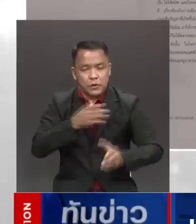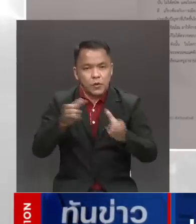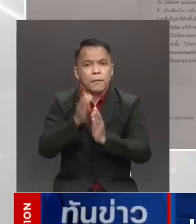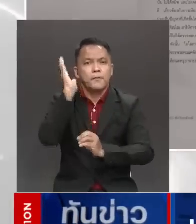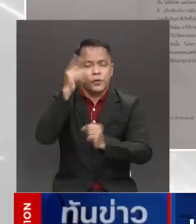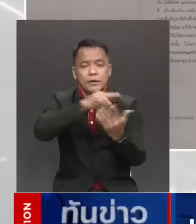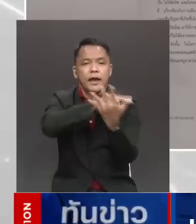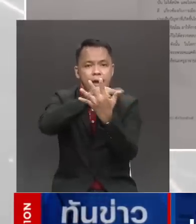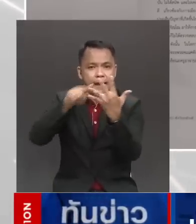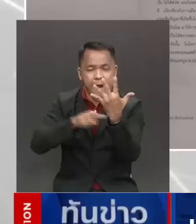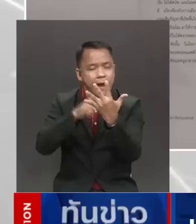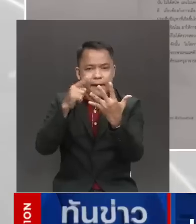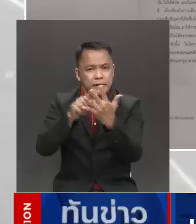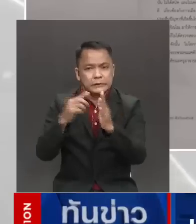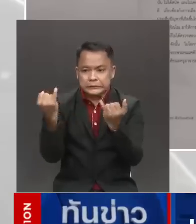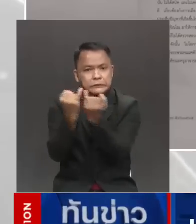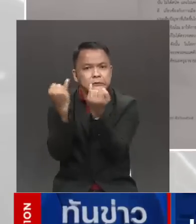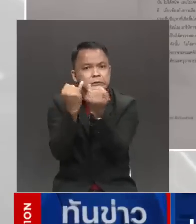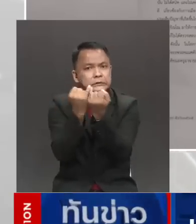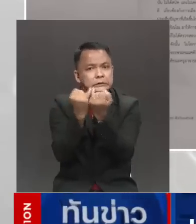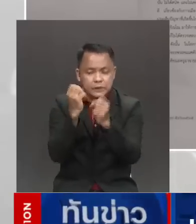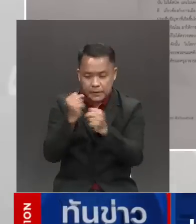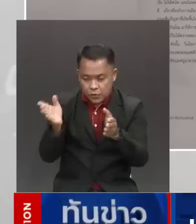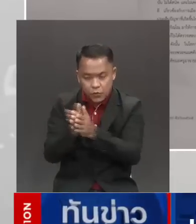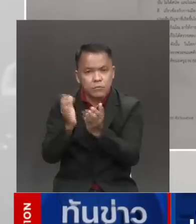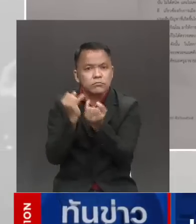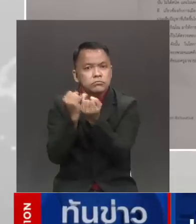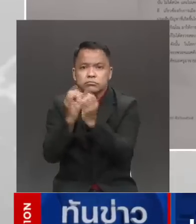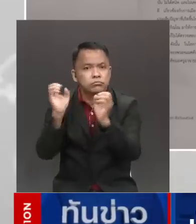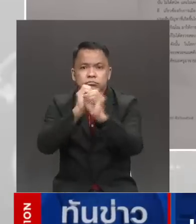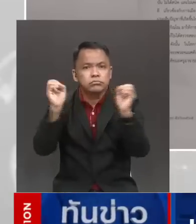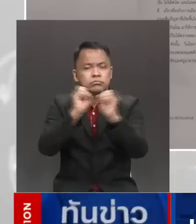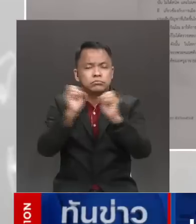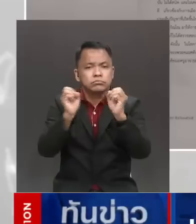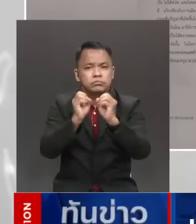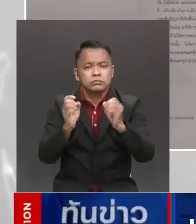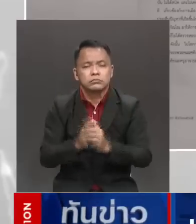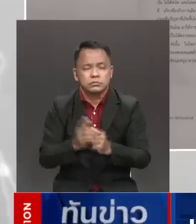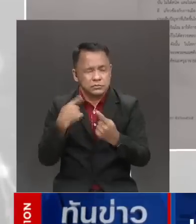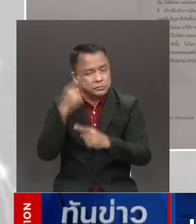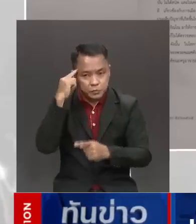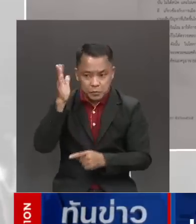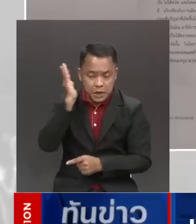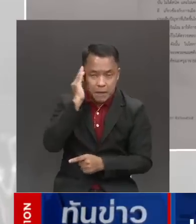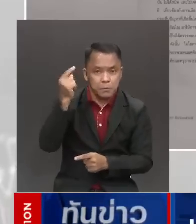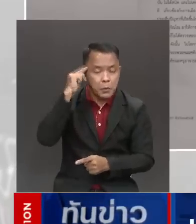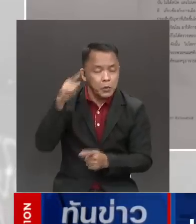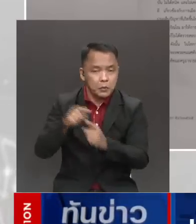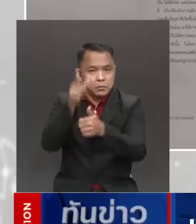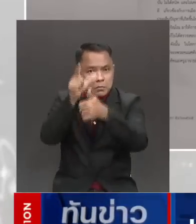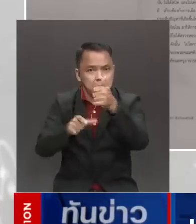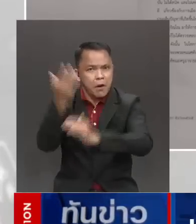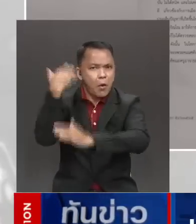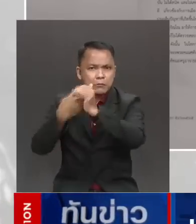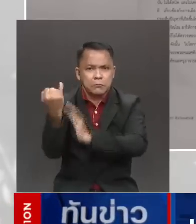วิทยากรทั้ง5รูปนั้นไม่ได้สนิทแล้วก็ไม่เคยทำงานร่วมกันกับพระเคมาก่อนแล้วก็ไม่ทราบด้วยว่าที่ผ่านมาพระเคเนี่ยมี